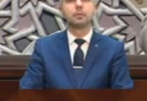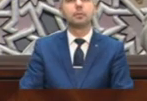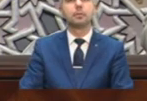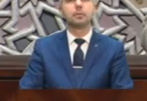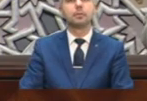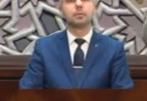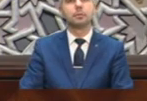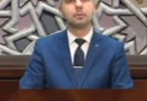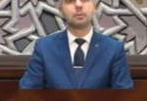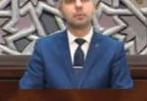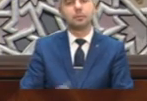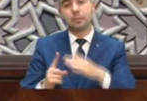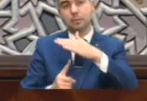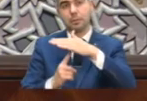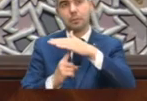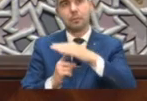ضل السيد النائب.